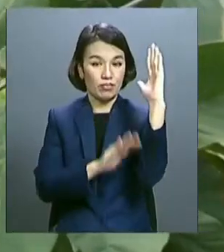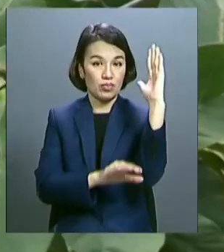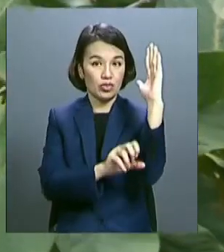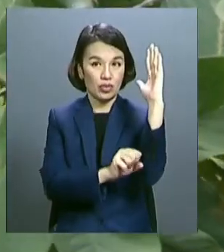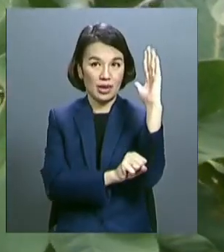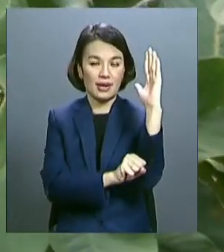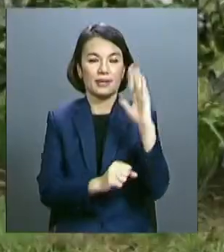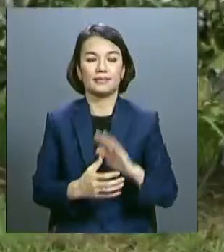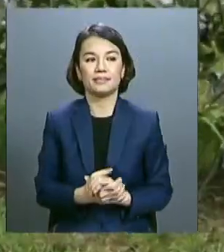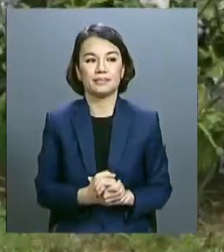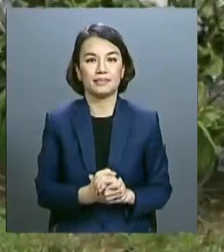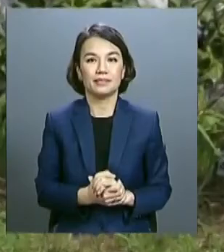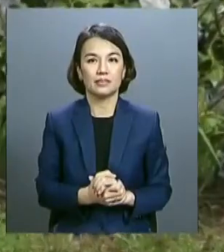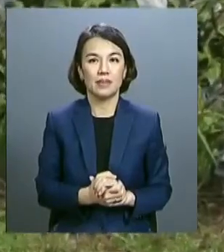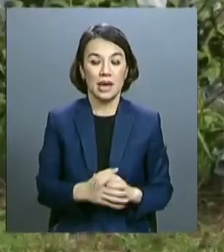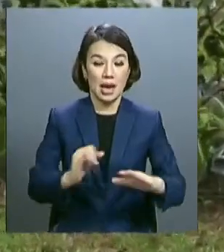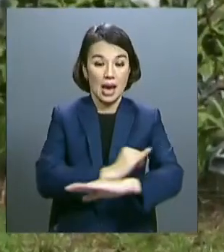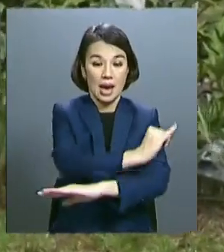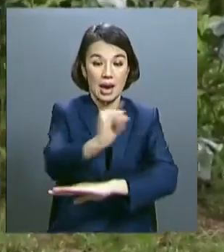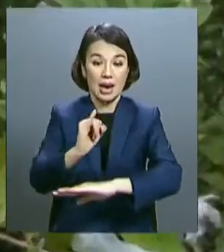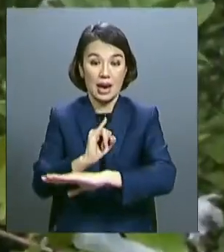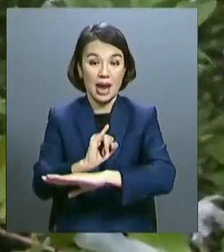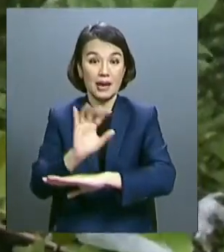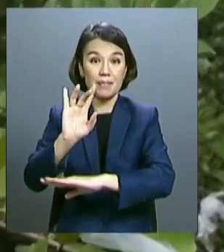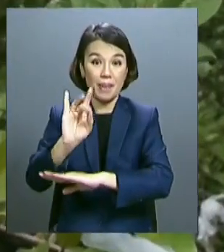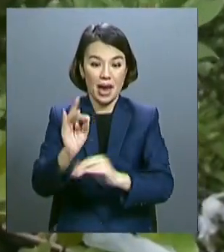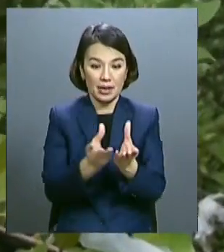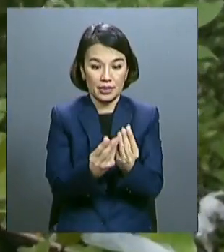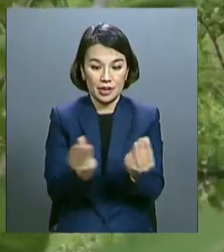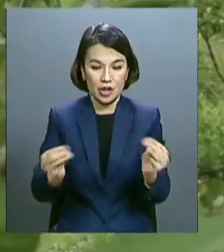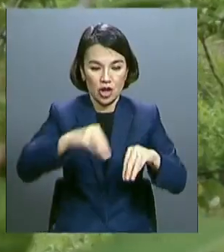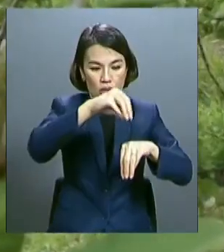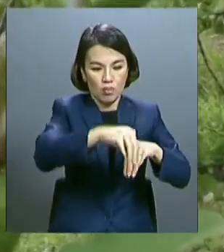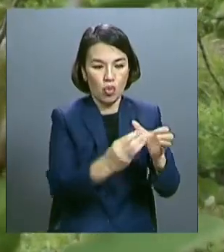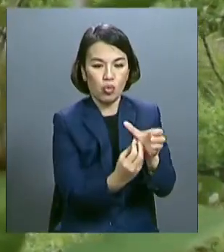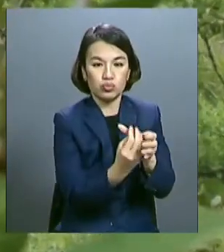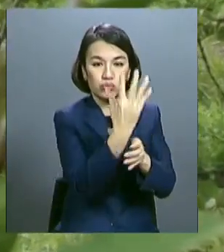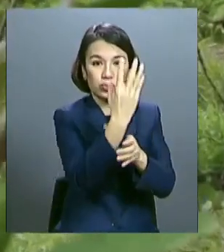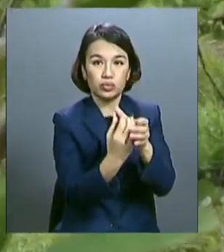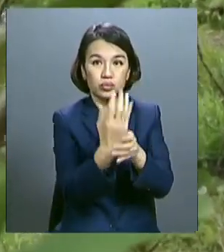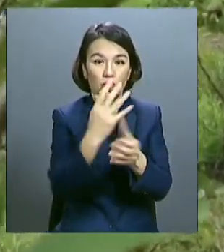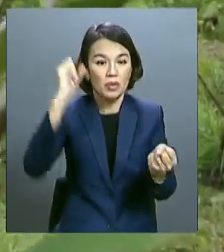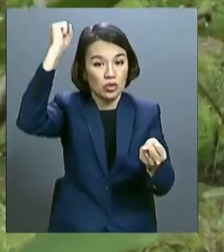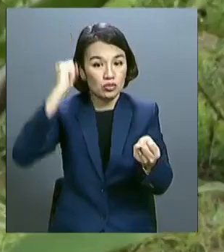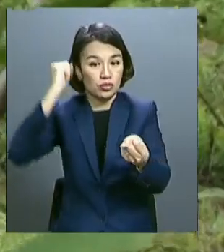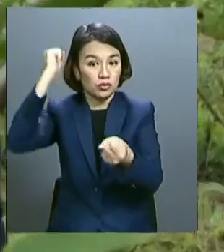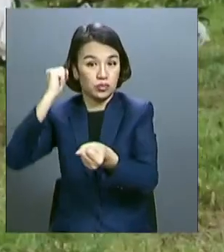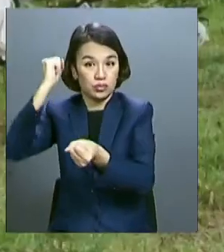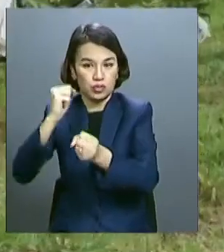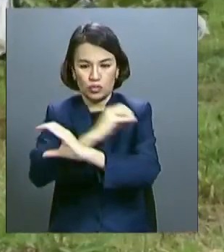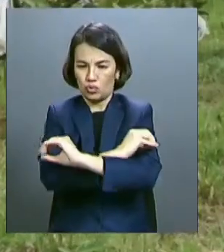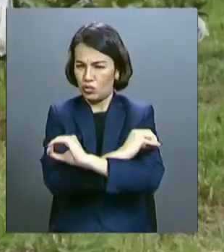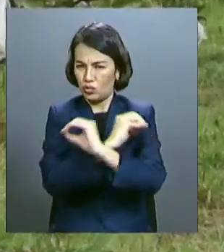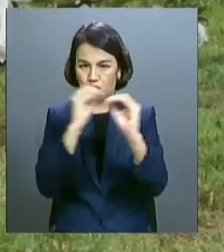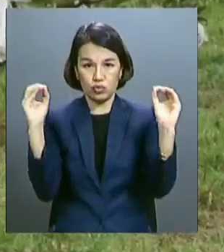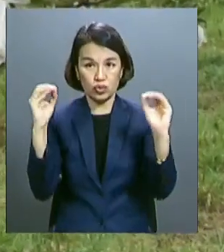าบนพื้นที่กว่า8ไร่ใช้ในการปลูกฝรั่งกิมจูปลอดสารพิษโดยมีคุณอรัญญารักเมืองเป็นเจ้าของส